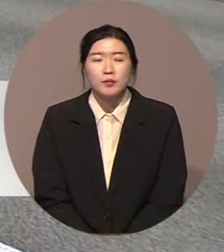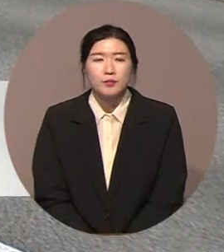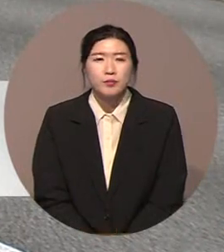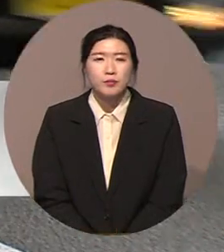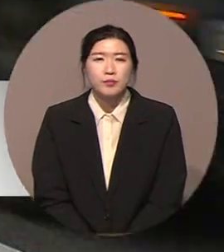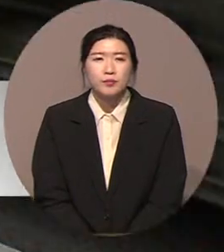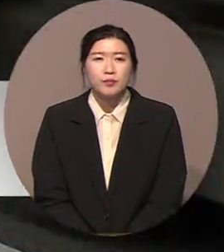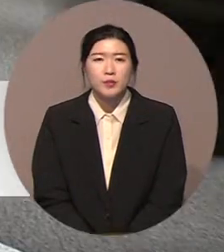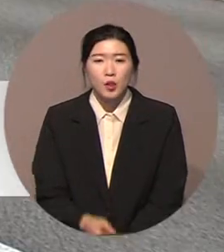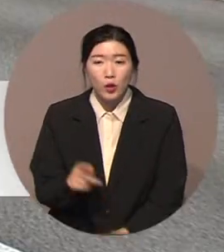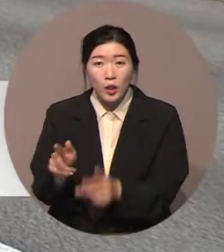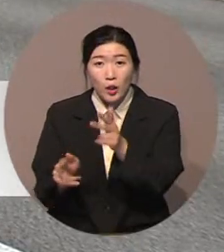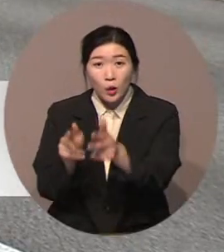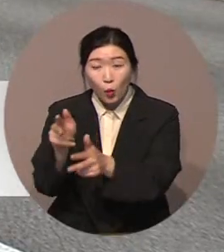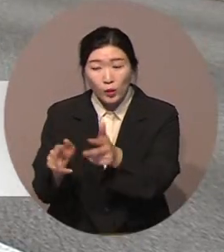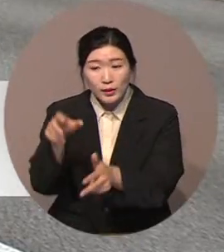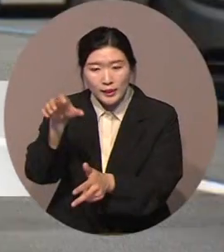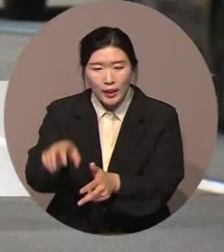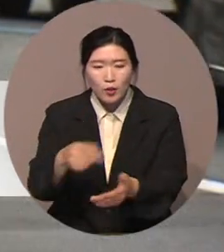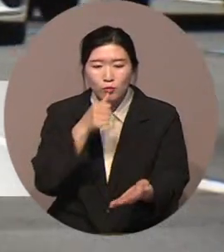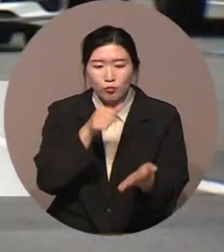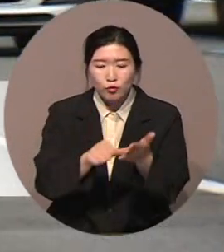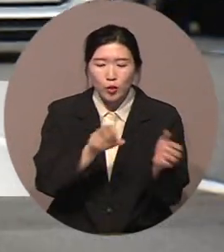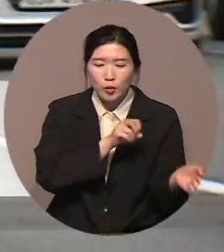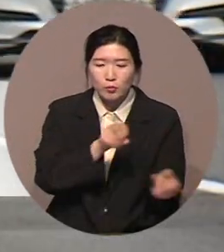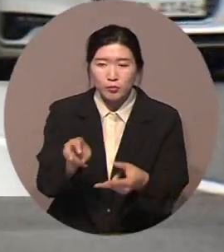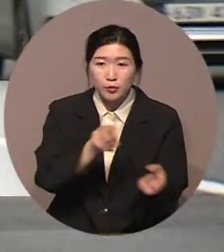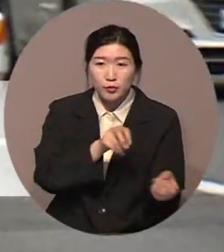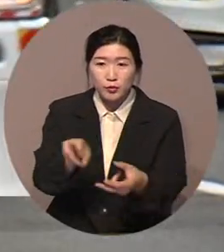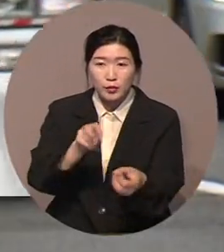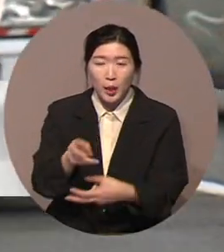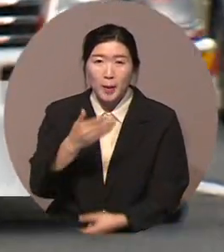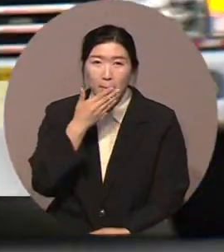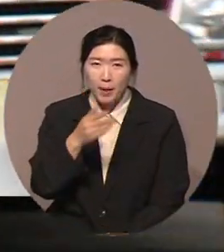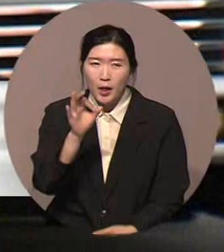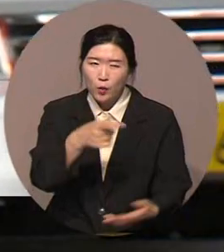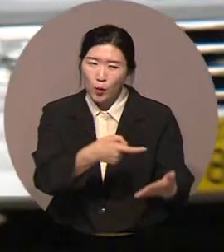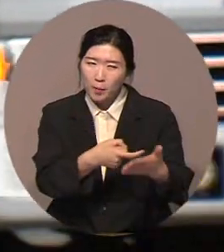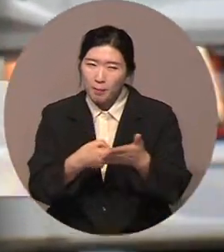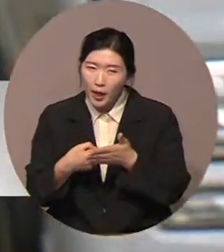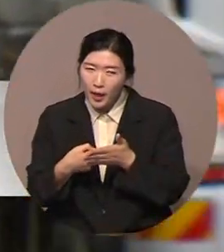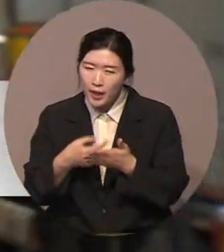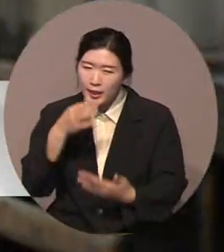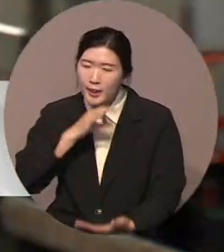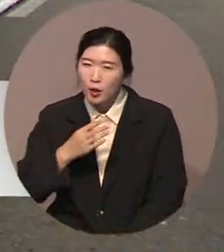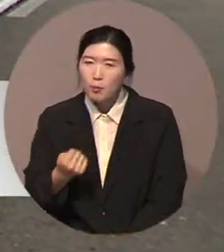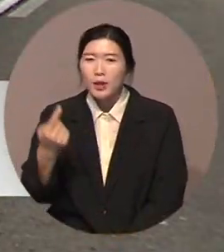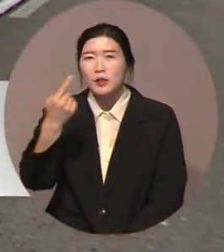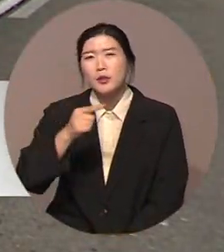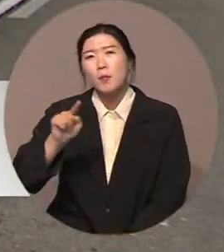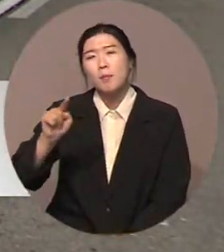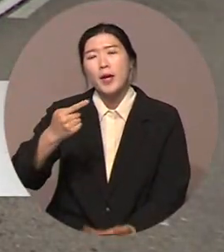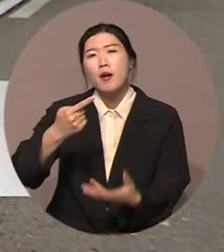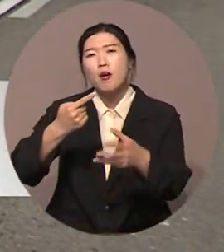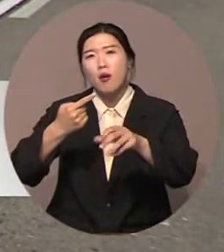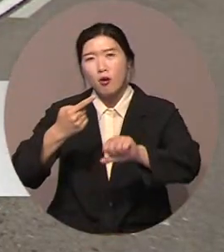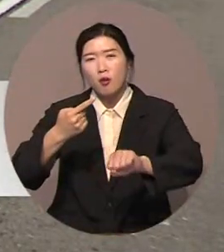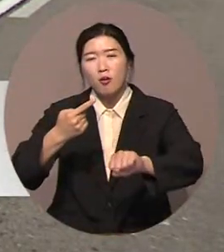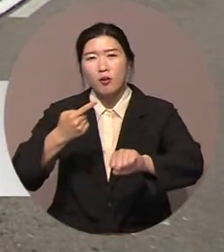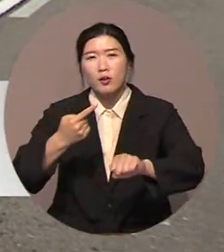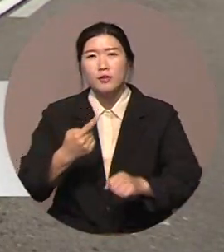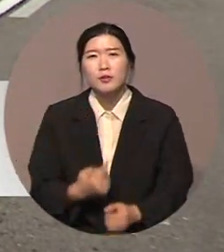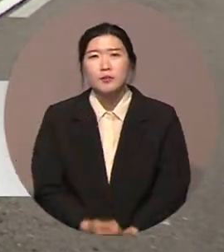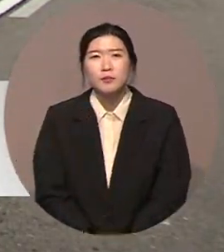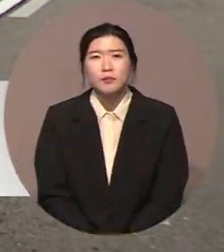충남북부산업단지들이 국가 간선도로망과 연결돼 물류비용 절감 등 연간 1100억원에 달하는 비용